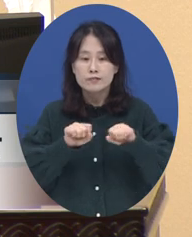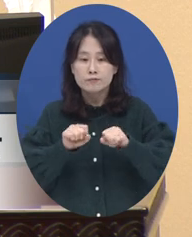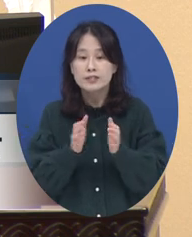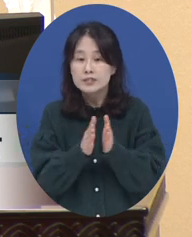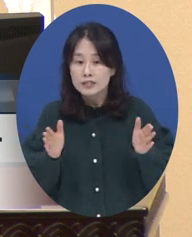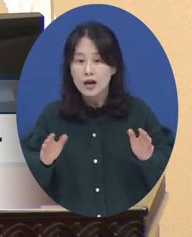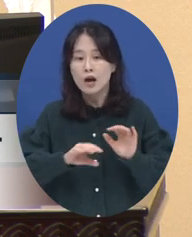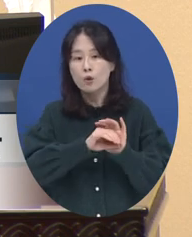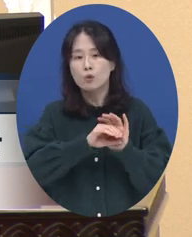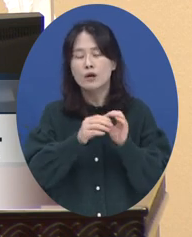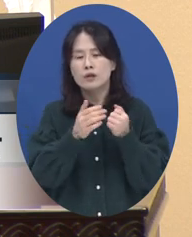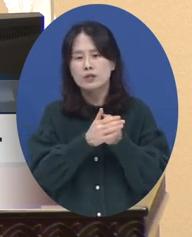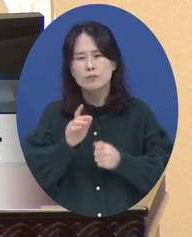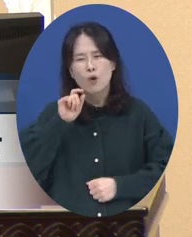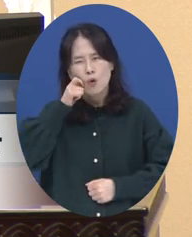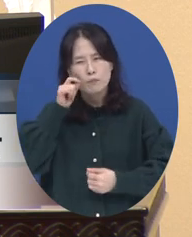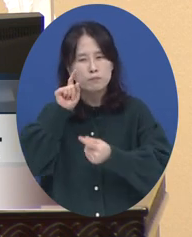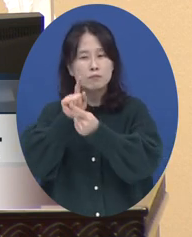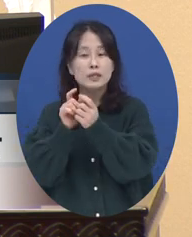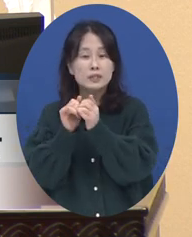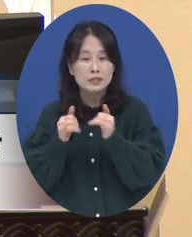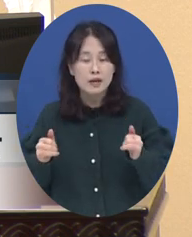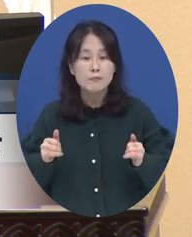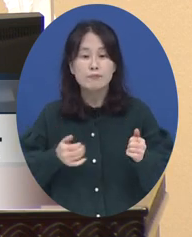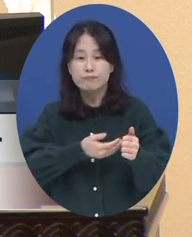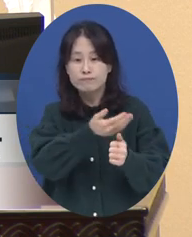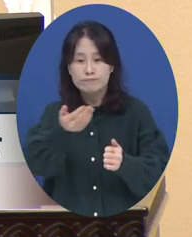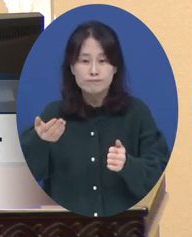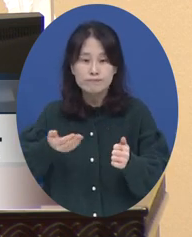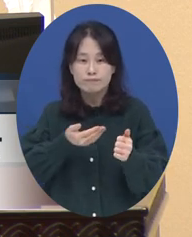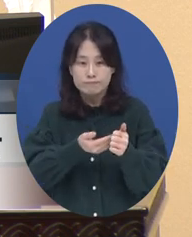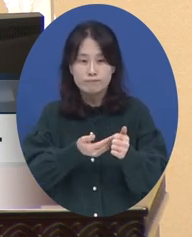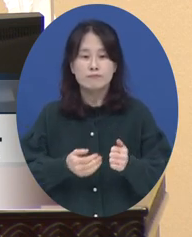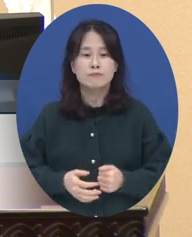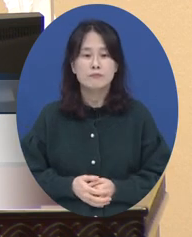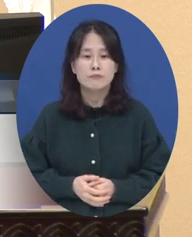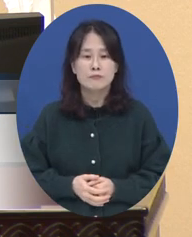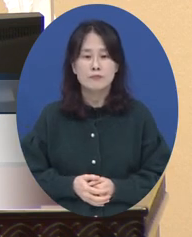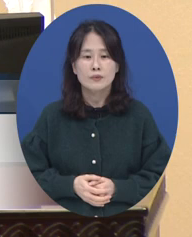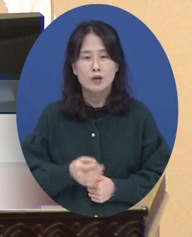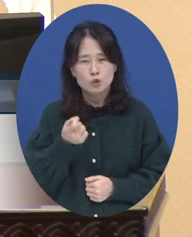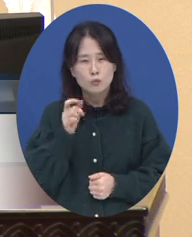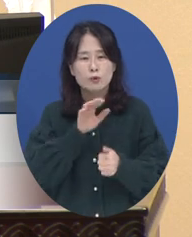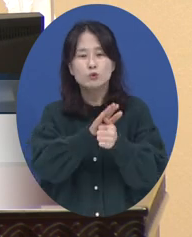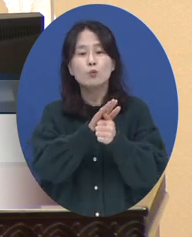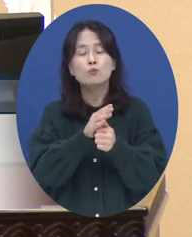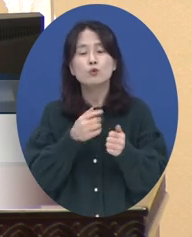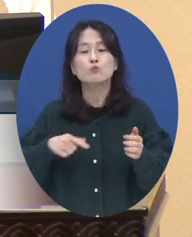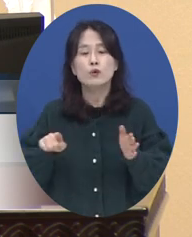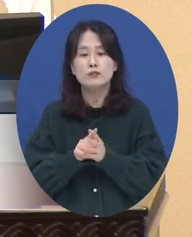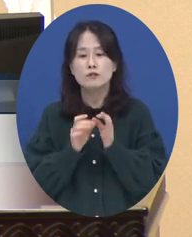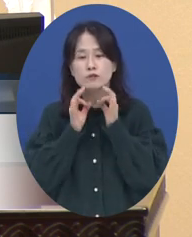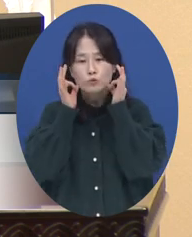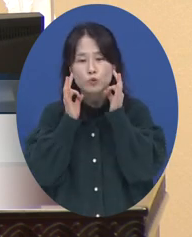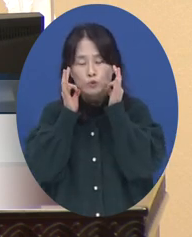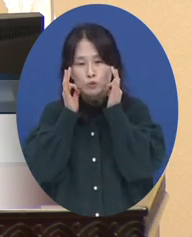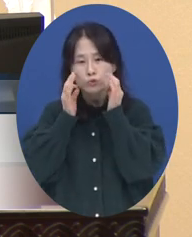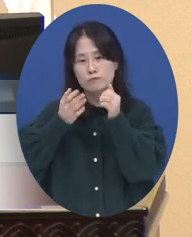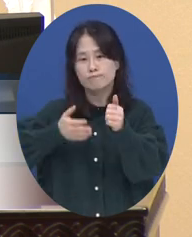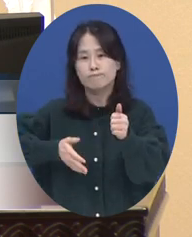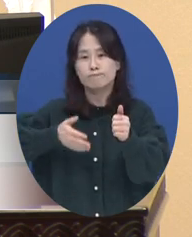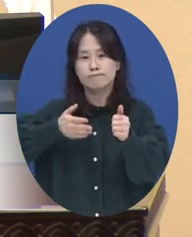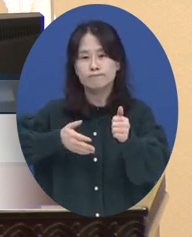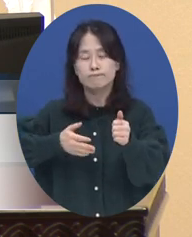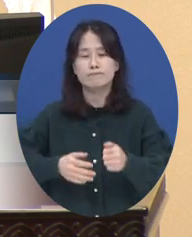크로나 읽을 로 어려움을 겪고 있는 도민들에게 조금이나마 도움이 될 수 있도록 최선의